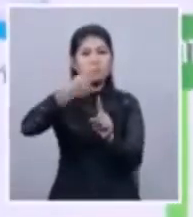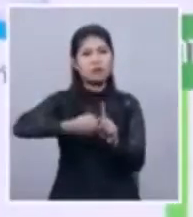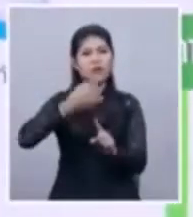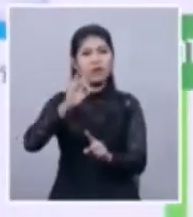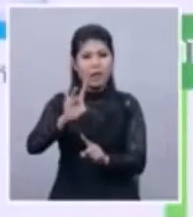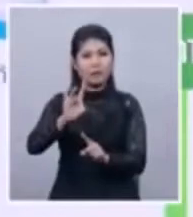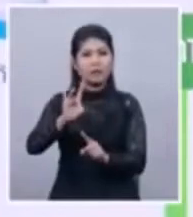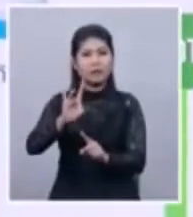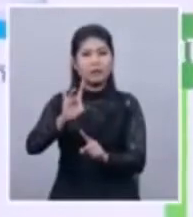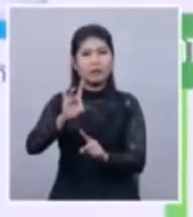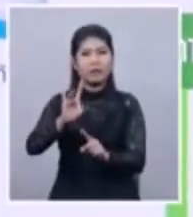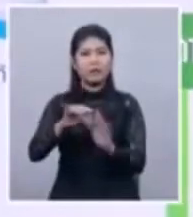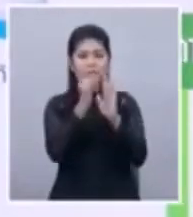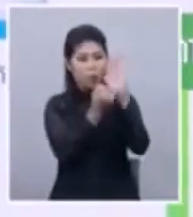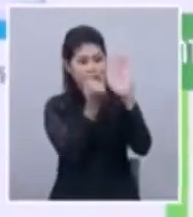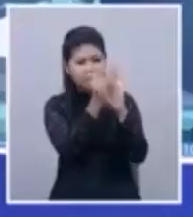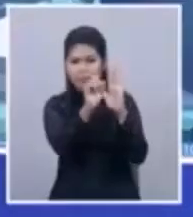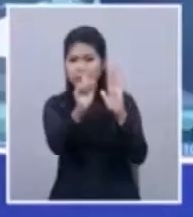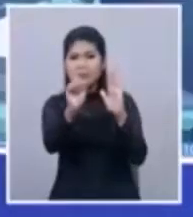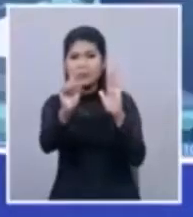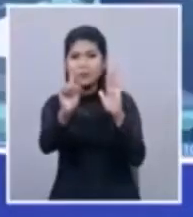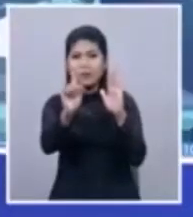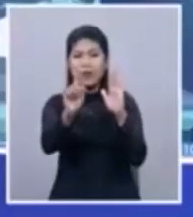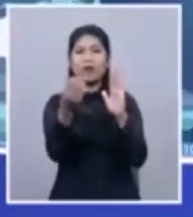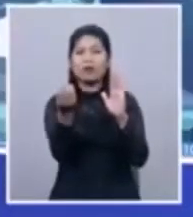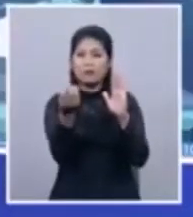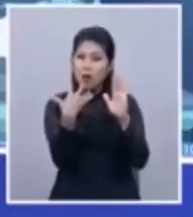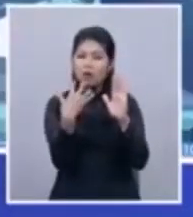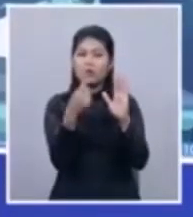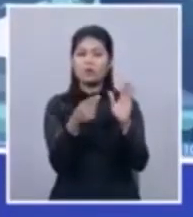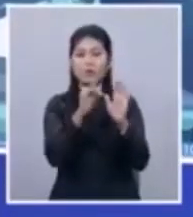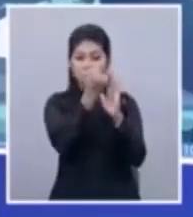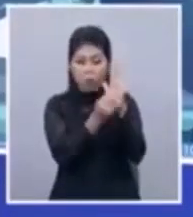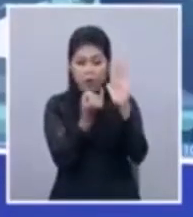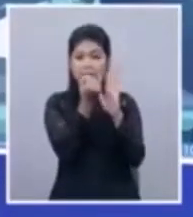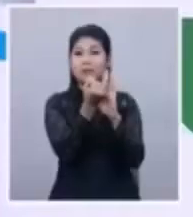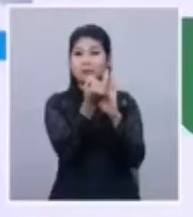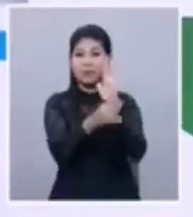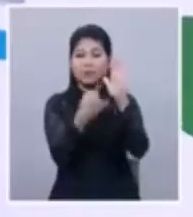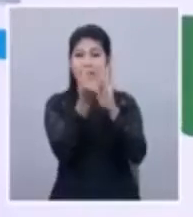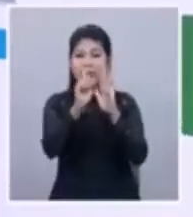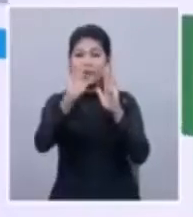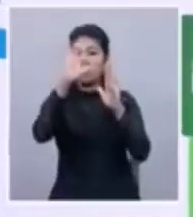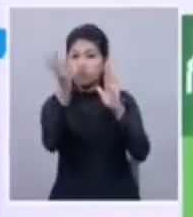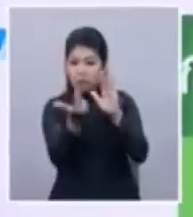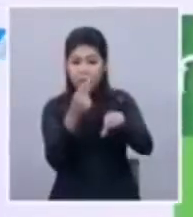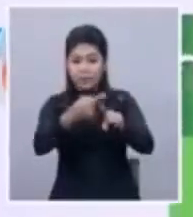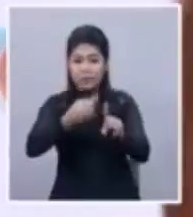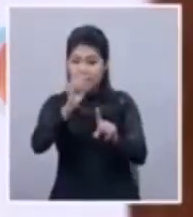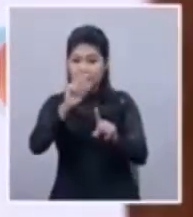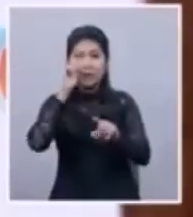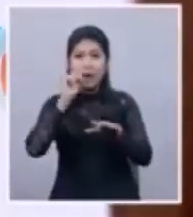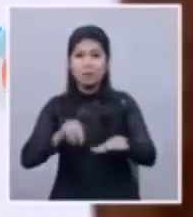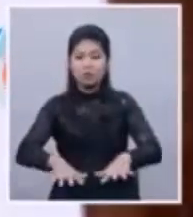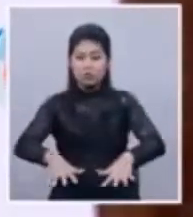จะวิเคราะห์พื้นที่แล้วว่ามีพื้นที่ไหนมั่งแล้วก็จะบอกด้วยว่าแต่ละจังหวัดแต่ละพื้นที่เนี่ยมันจะเกิดช่วงไหนน้ำจะล้นต